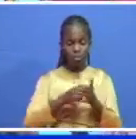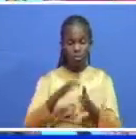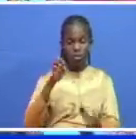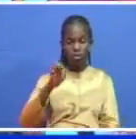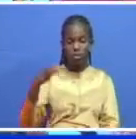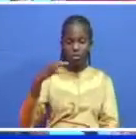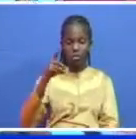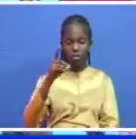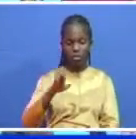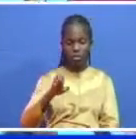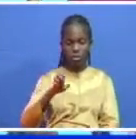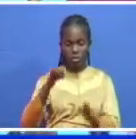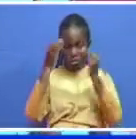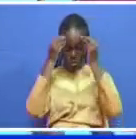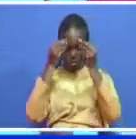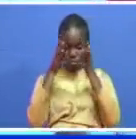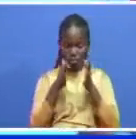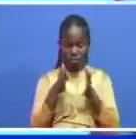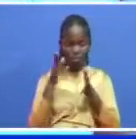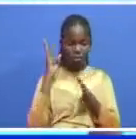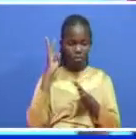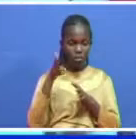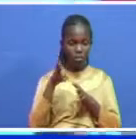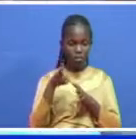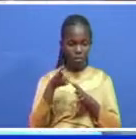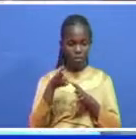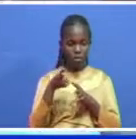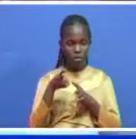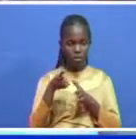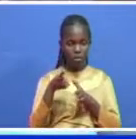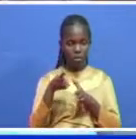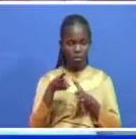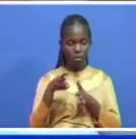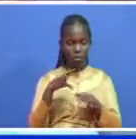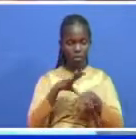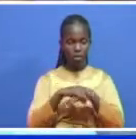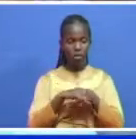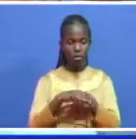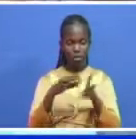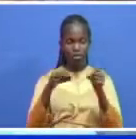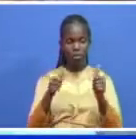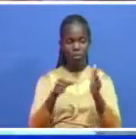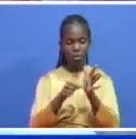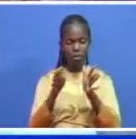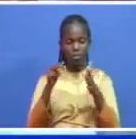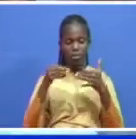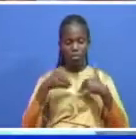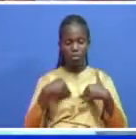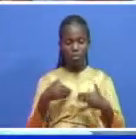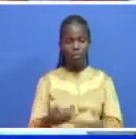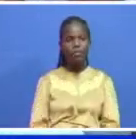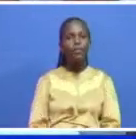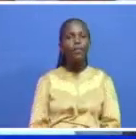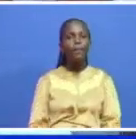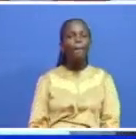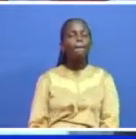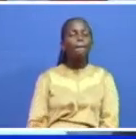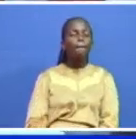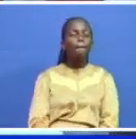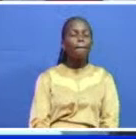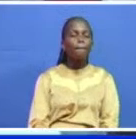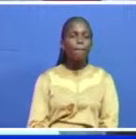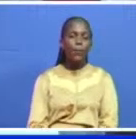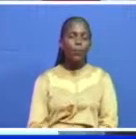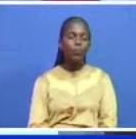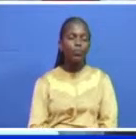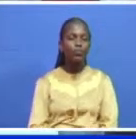ma ECDE ni madhi ni kiwa madhi na alame dhitwe mai mekumbila kwa ibinda yasa.